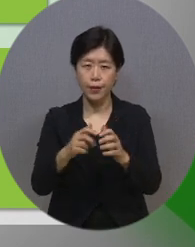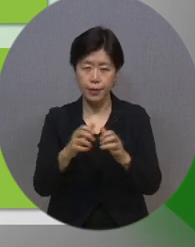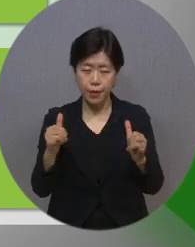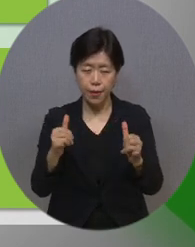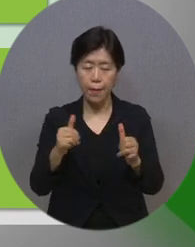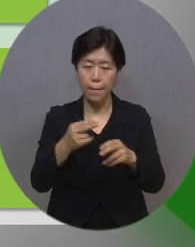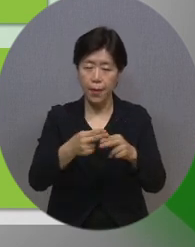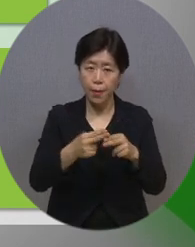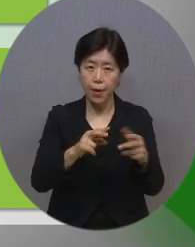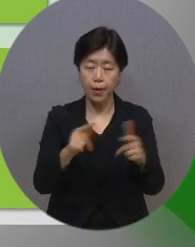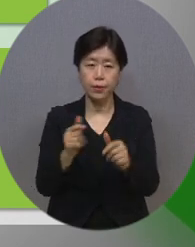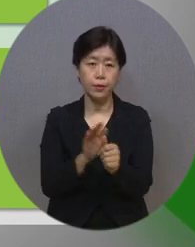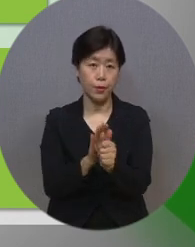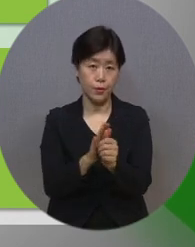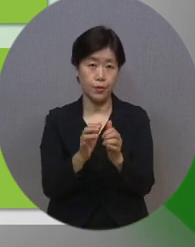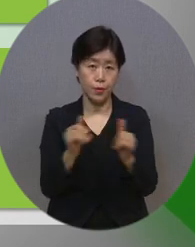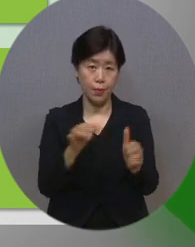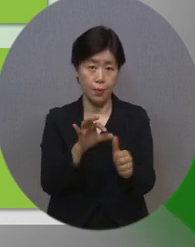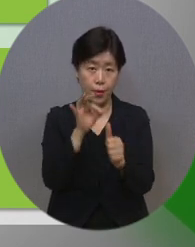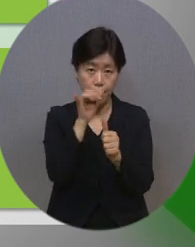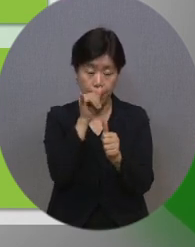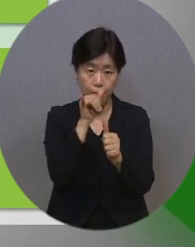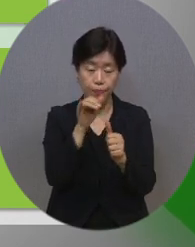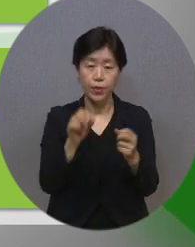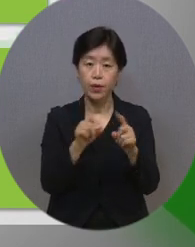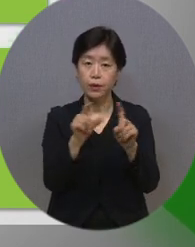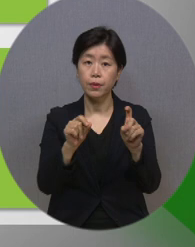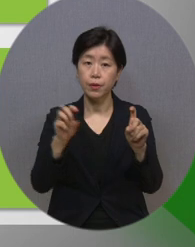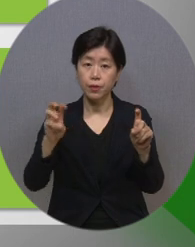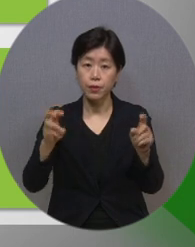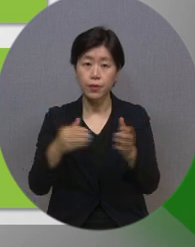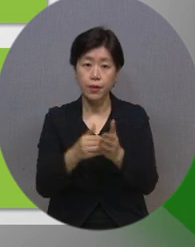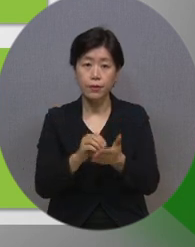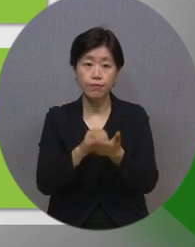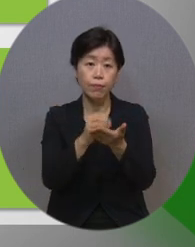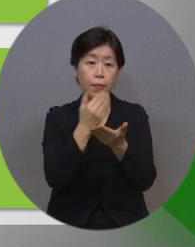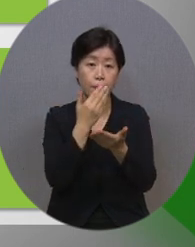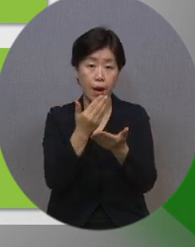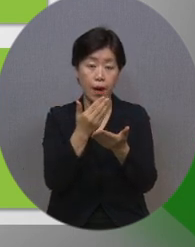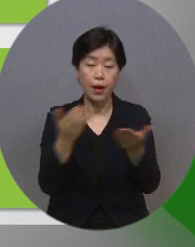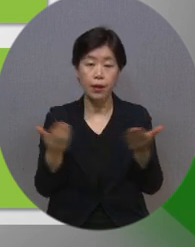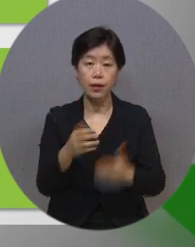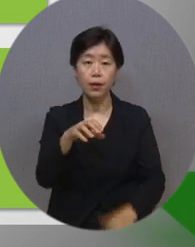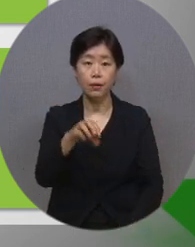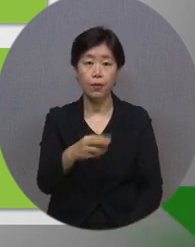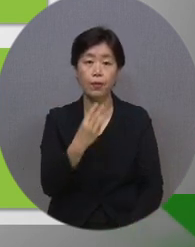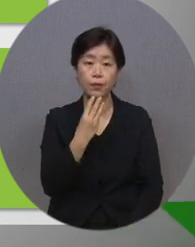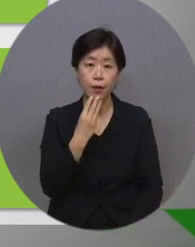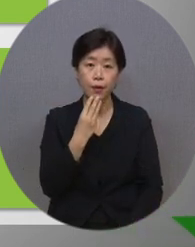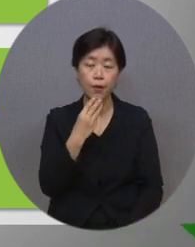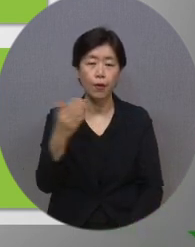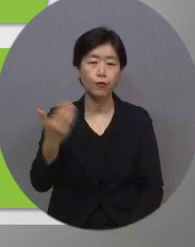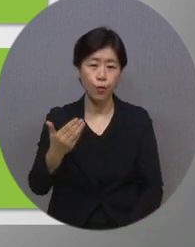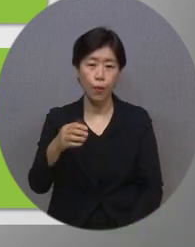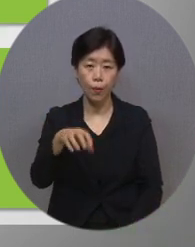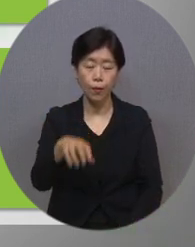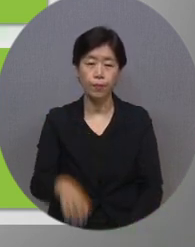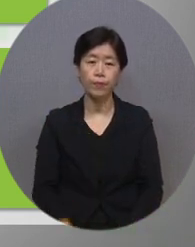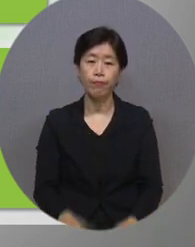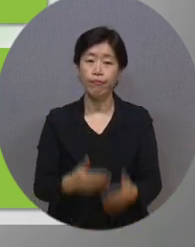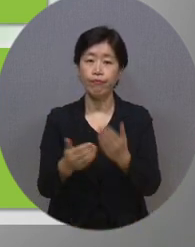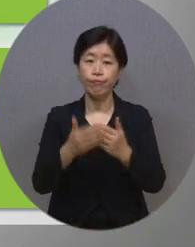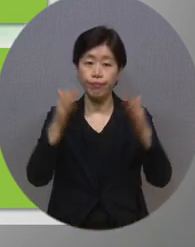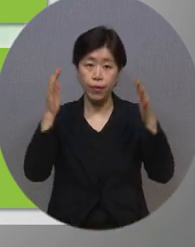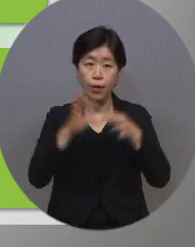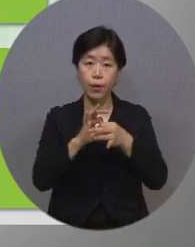11월 30일까지며 근무지는 서울시 구로구입니다. 경력과 학력은 무관하며 계약직을